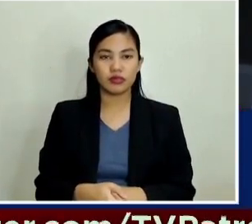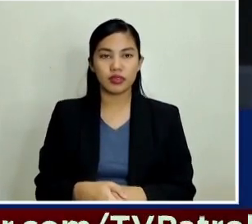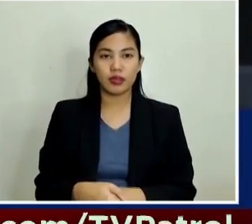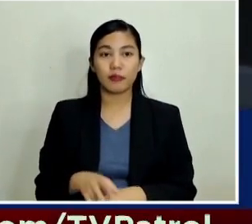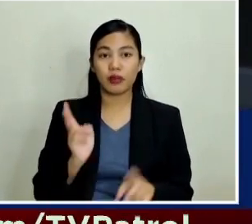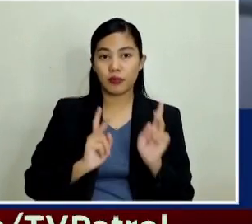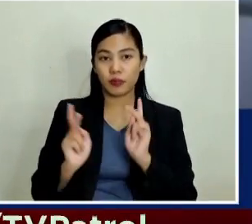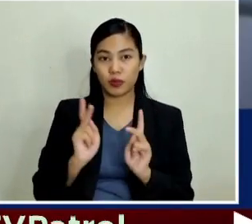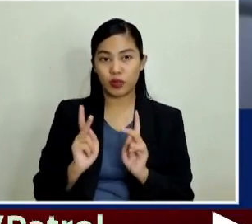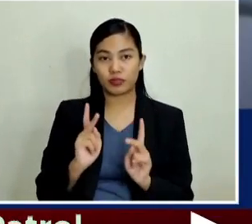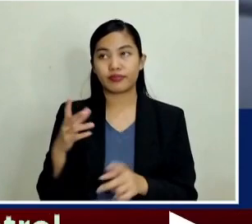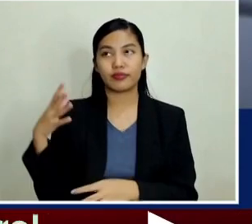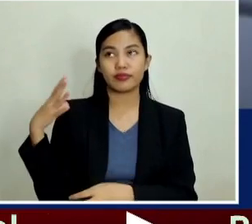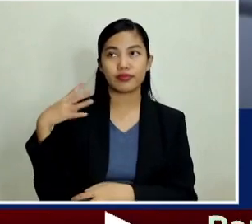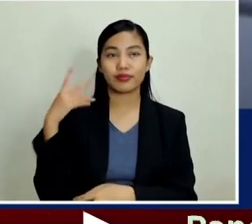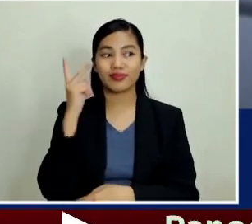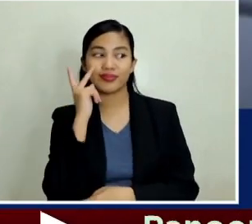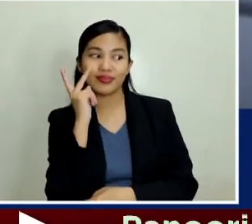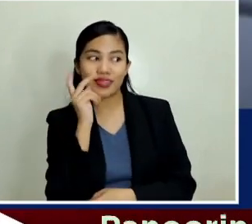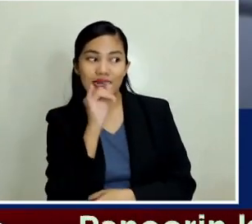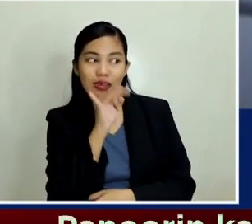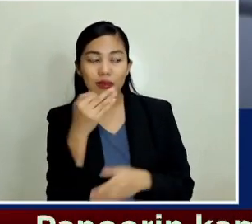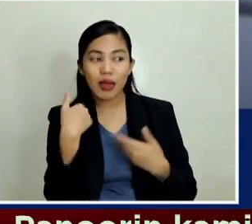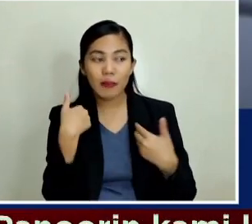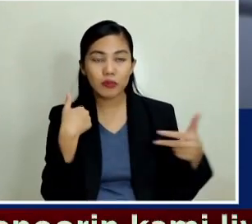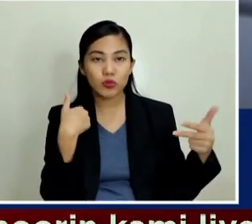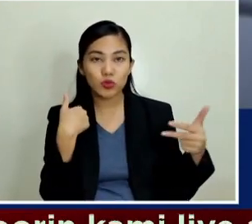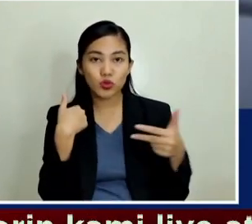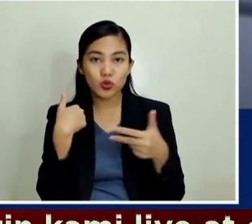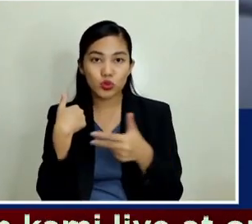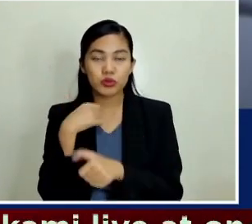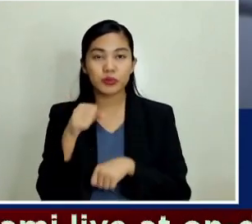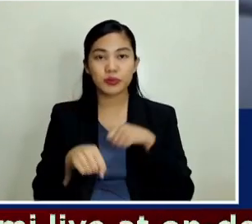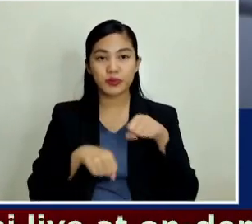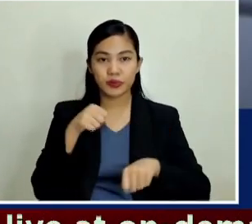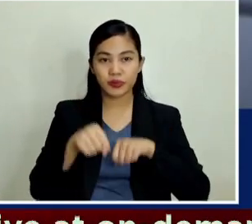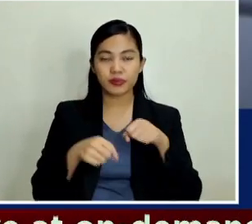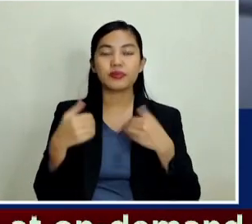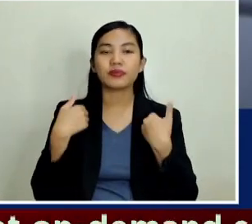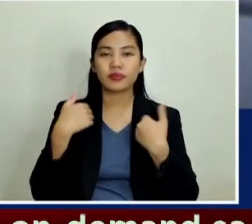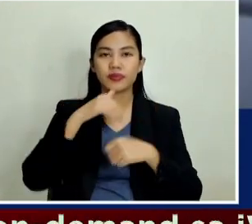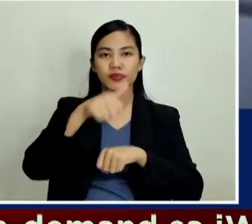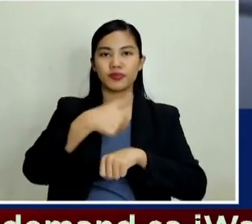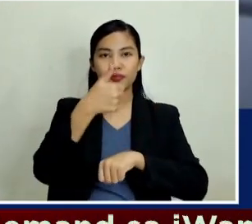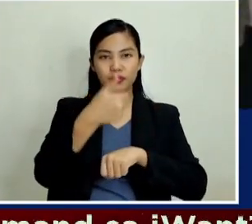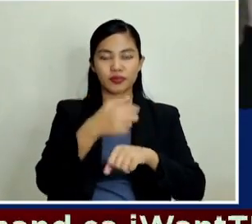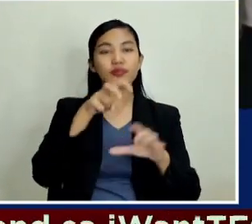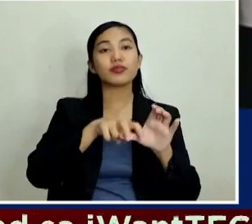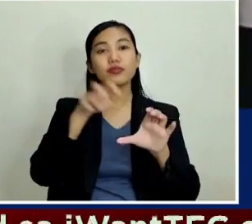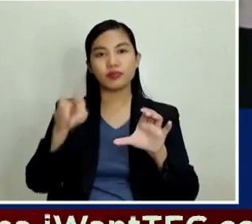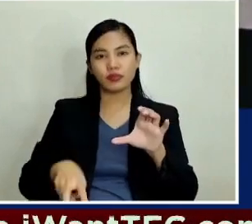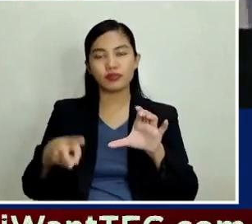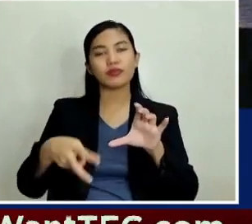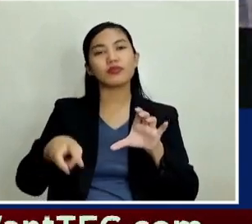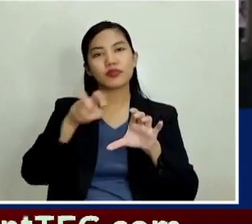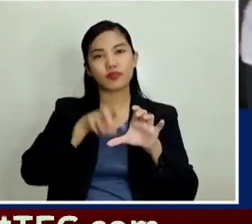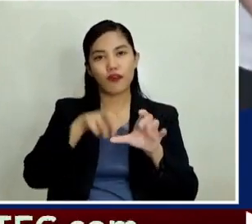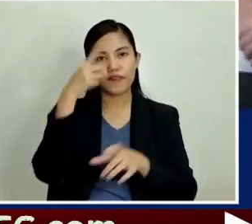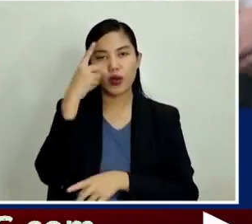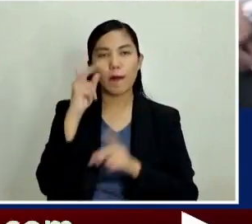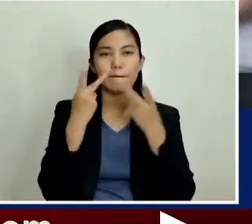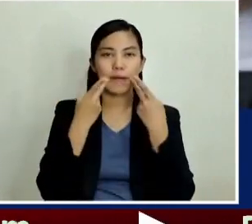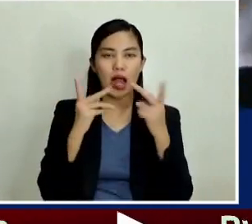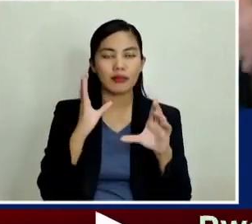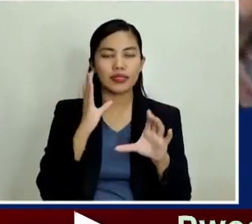may parating na bisikleta. Maglalagay na sila talaga ng designated loading and unloading for public utility vehicles. Sumang-ayon naman ang